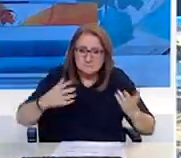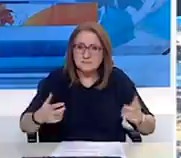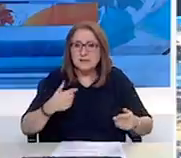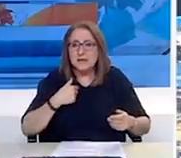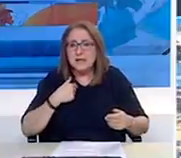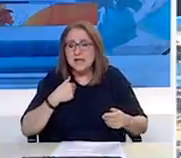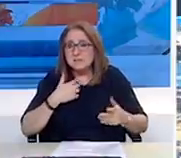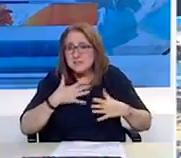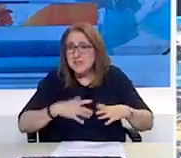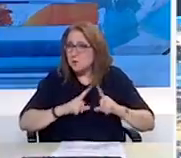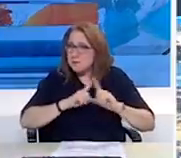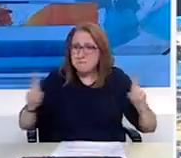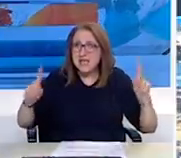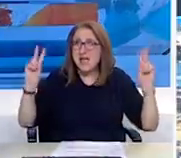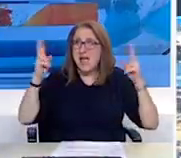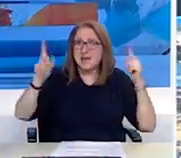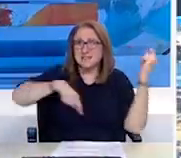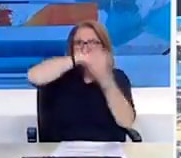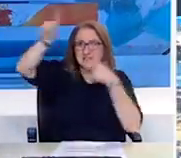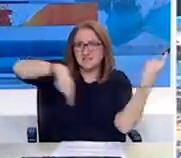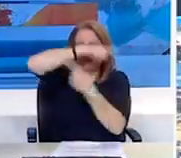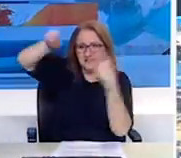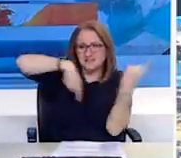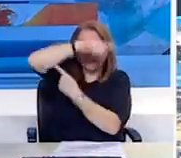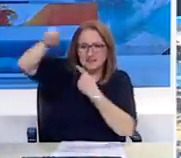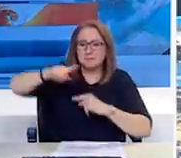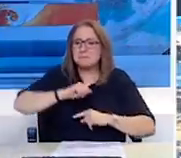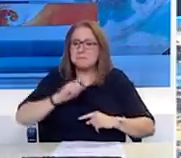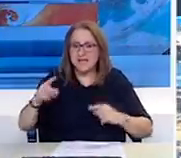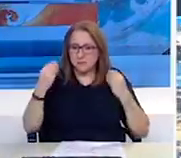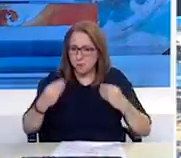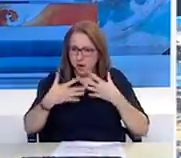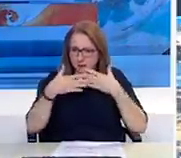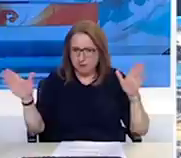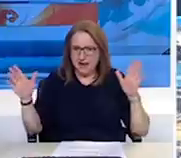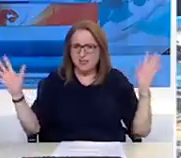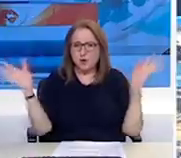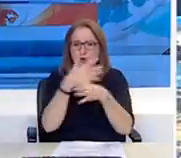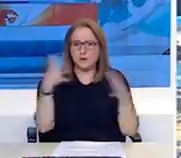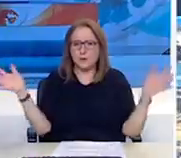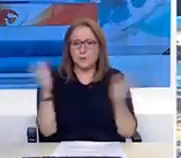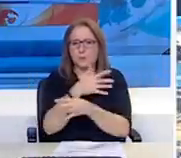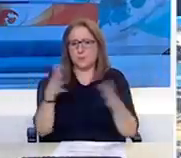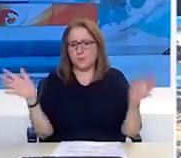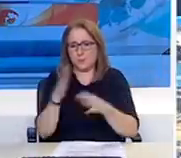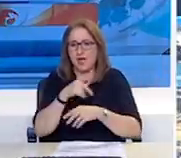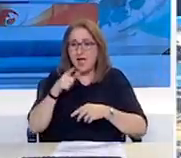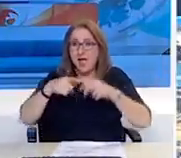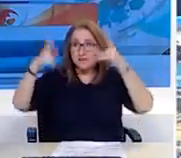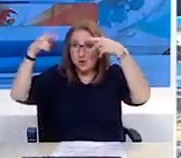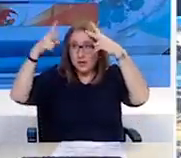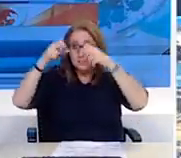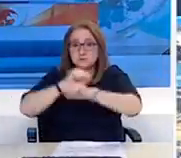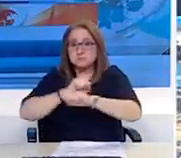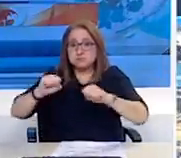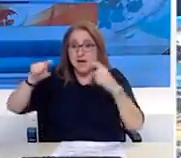μην έχει ανακύκλωση του αέρα σε ένα κλειστό χώρο. Πρώτον. Δεύτερον, ιδιαίτερα για τις οικιακές κλιματιστικές μονάδες που αφορούν τον κόσμο. Θεωρώ ότι